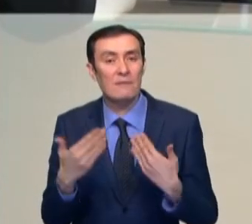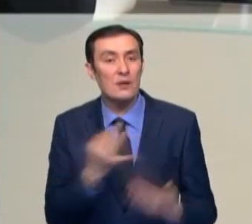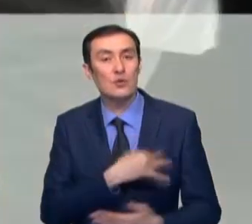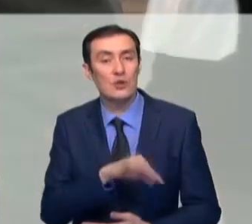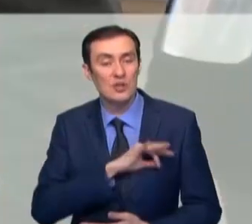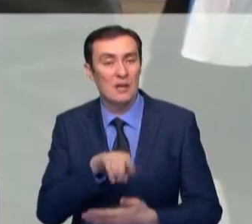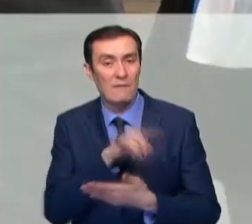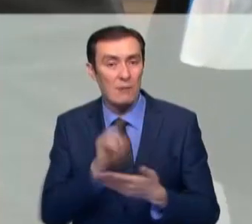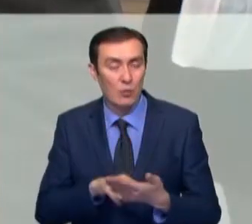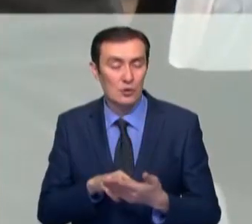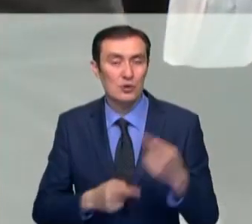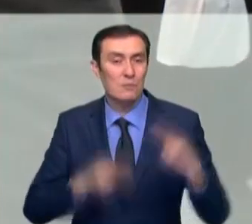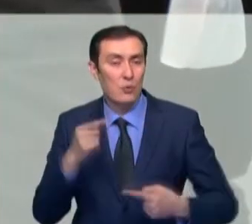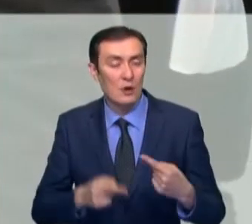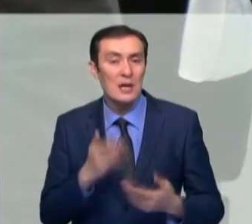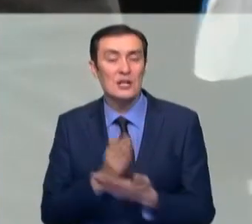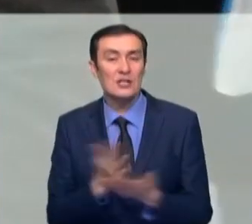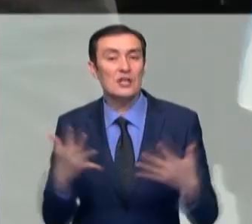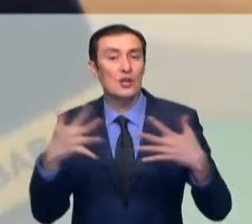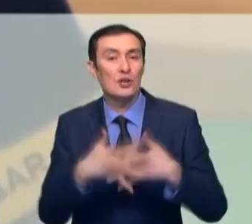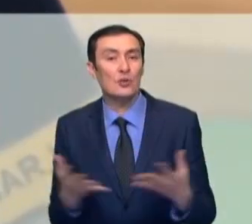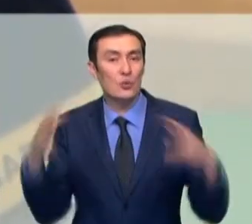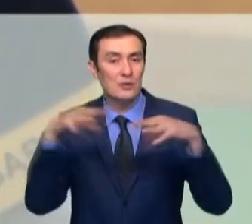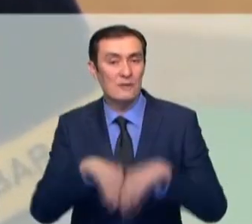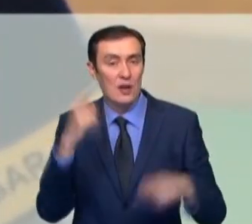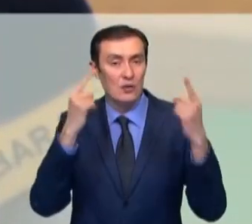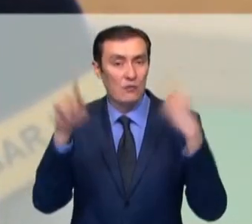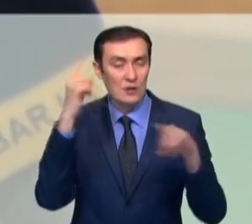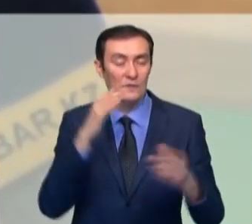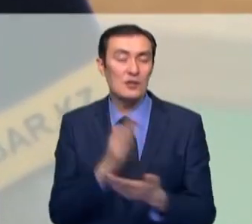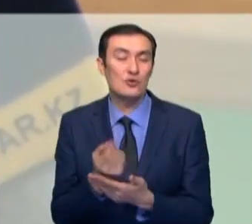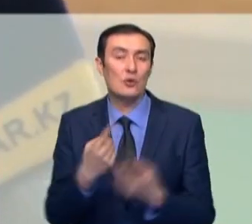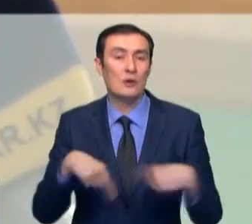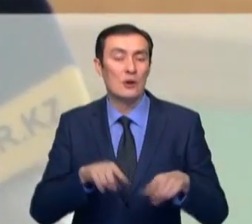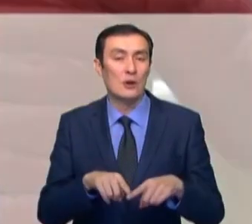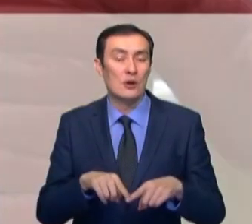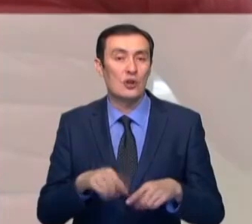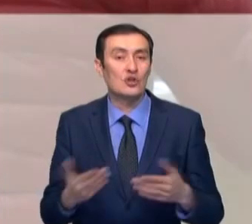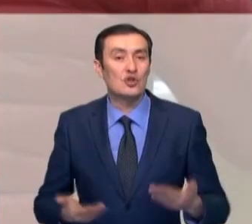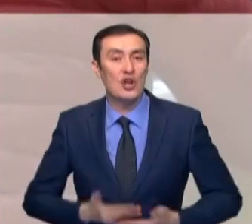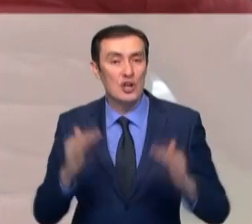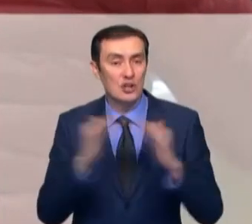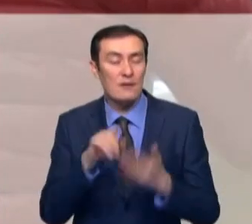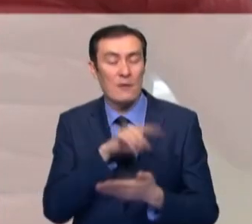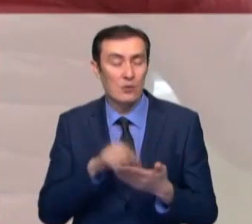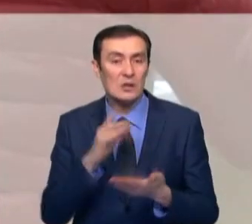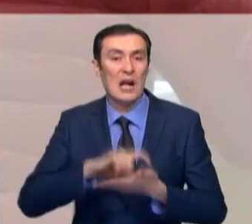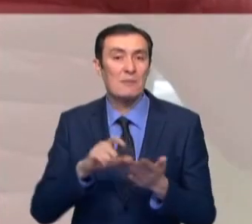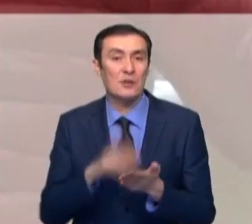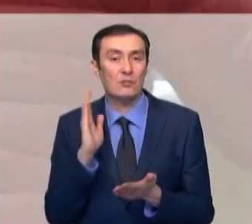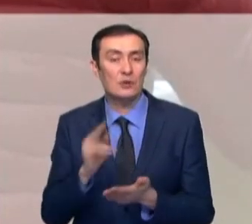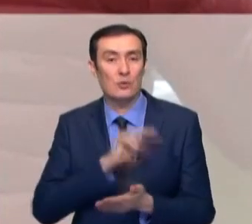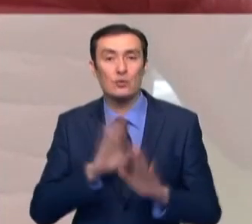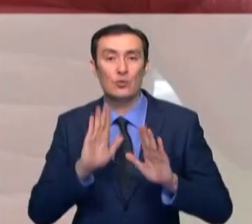юридические вопросы. Также есть у нас инклюзивное творчество. И еще один по жилищным вопросам. Кабинет работать будет только для